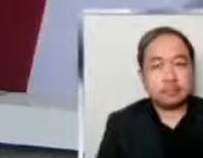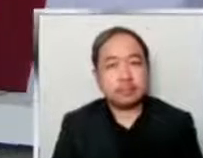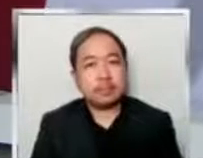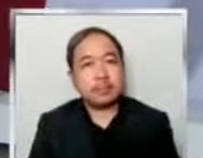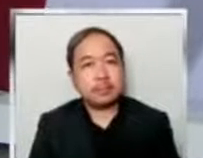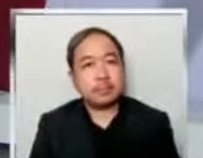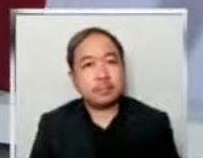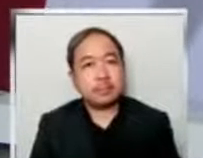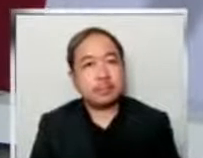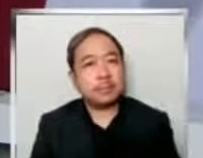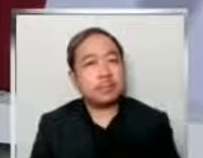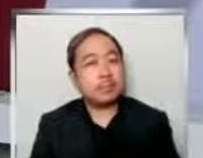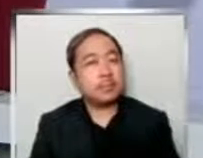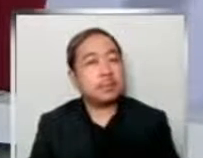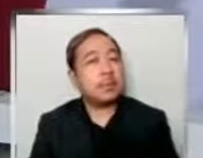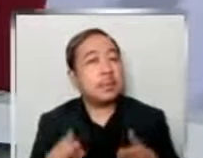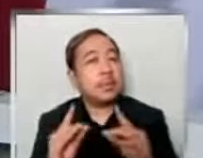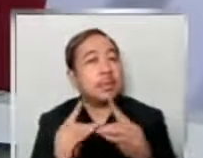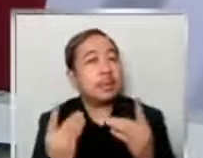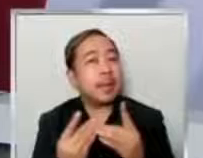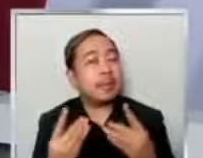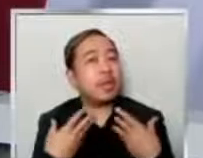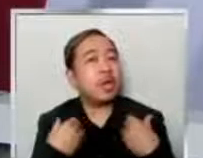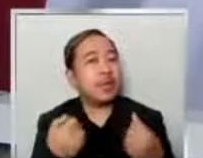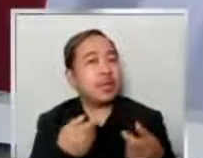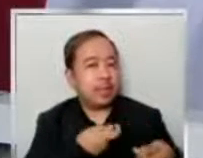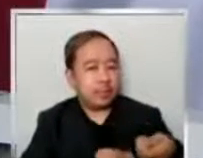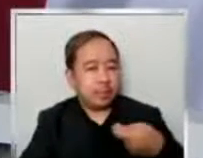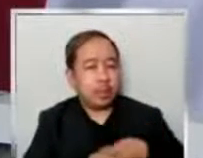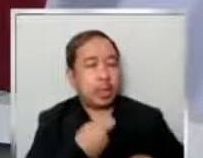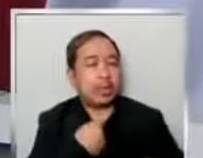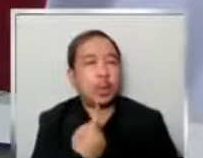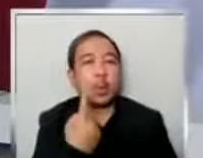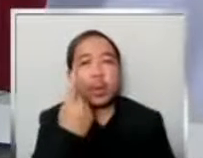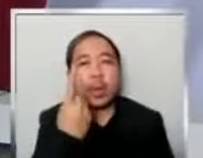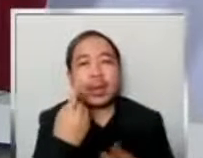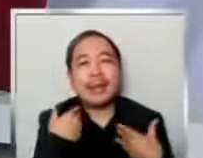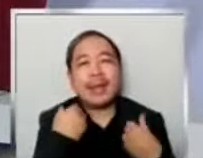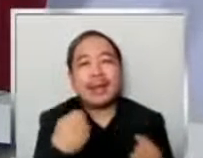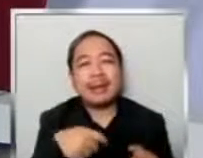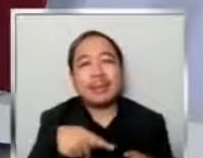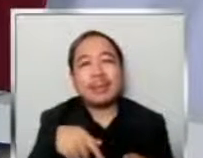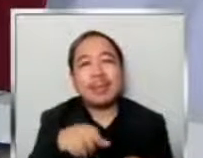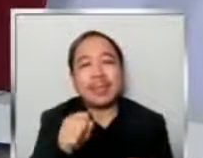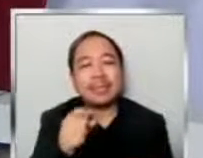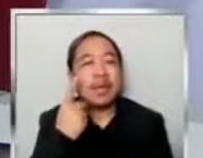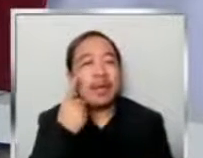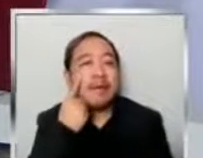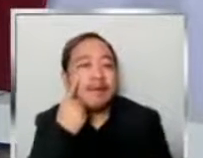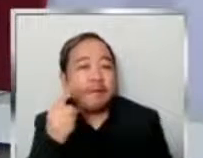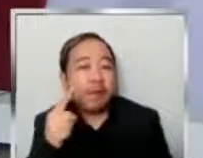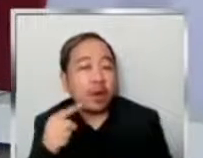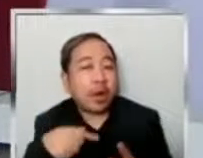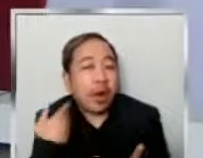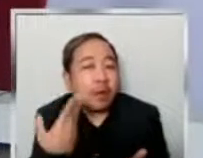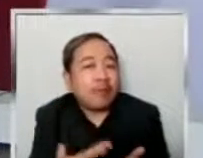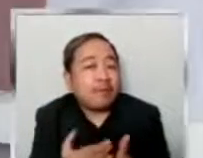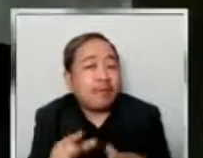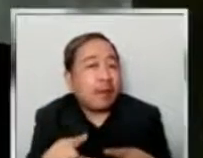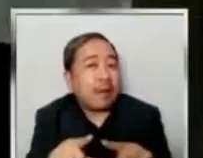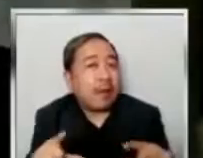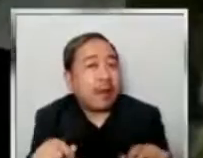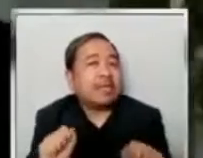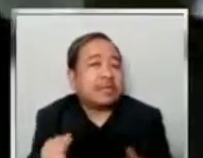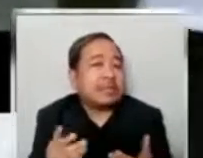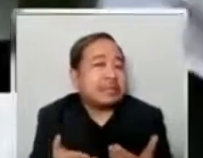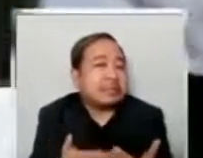Pinalitan na ng Department of Health ang One Health Pass ng eArrival card para mapadali raw ang proseso ng pagpasok sa bansa.